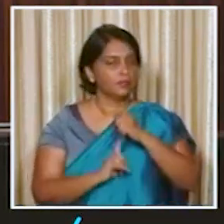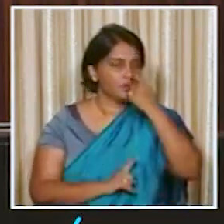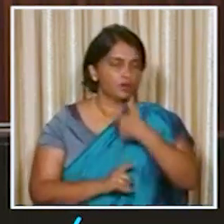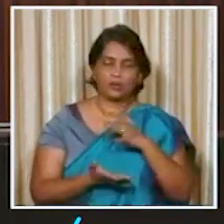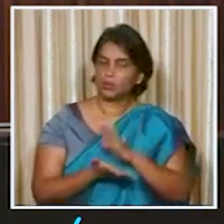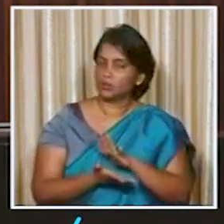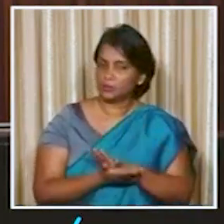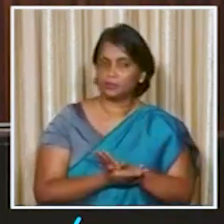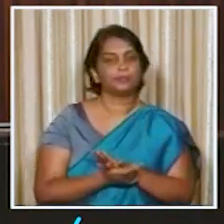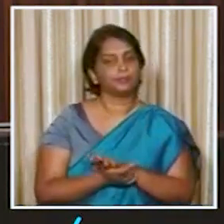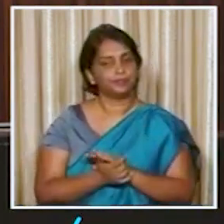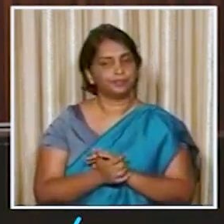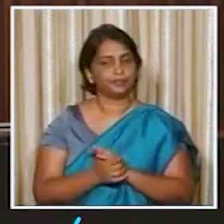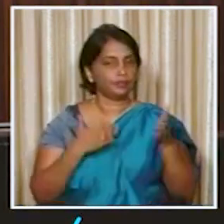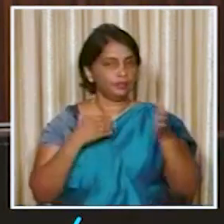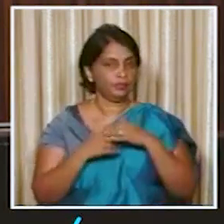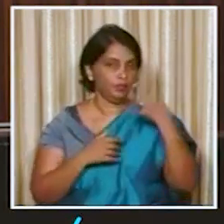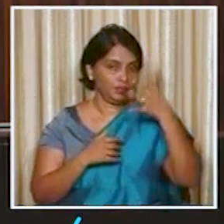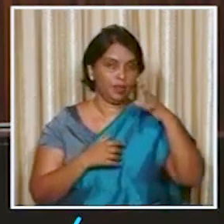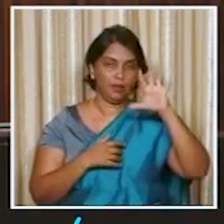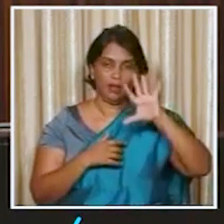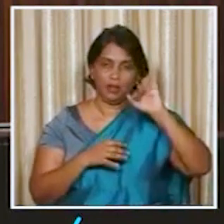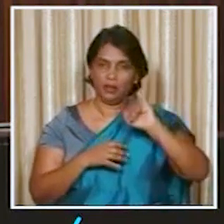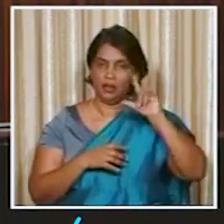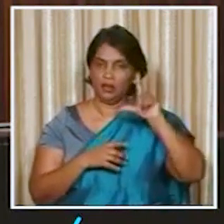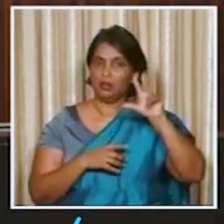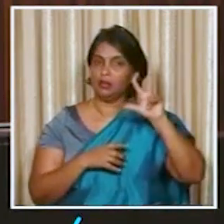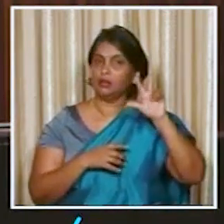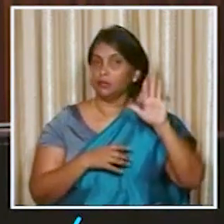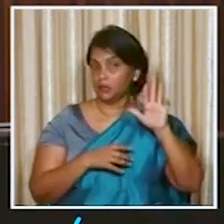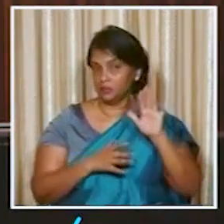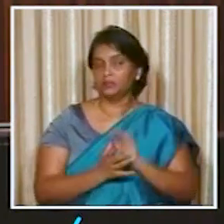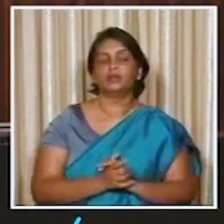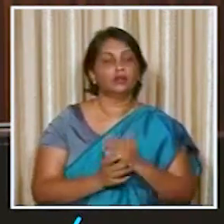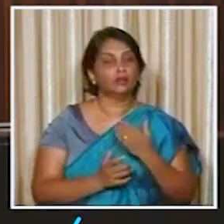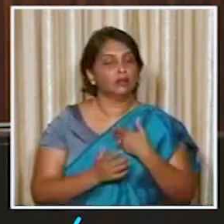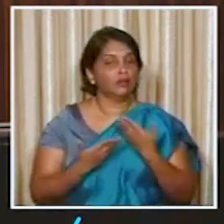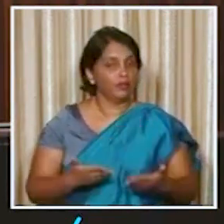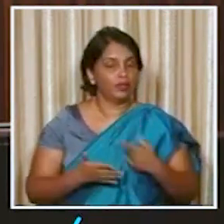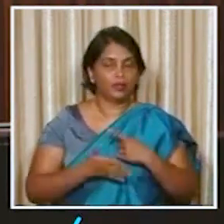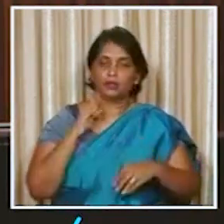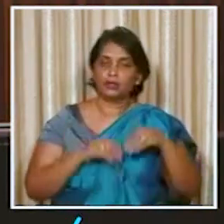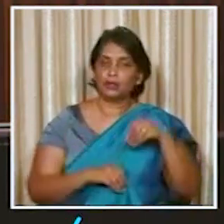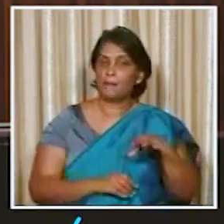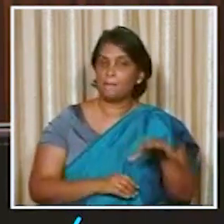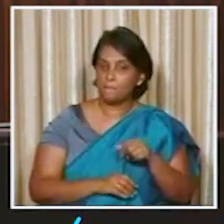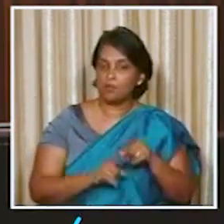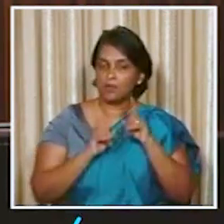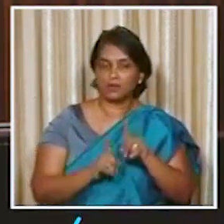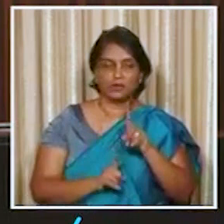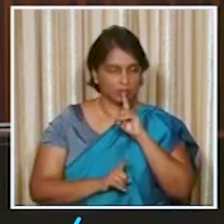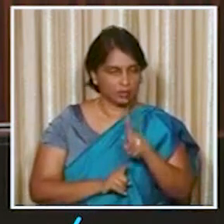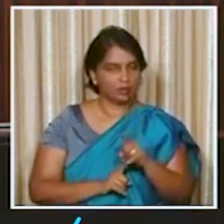සතුටු වෙමි ඇමුණු මංක 4 5 6 7 8 9 මාගේ වර්තමාන දේශපාලන භාවිතයේ මෙසේ පවසන